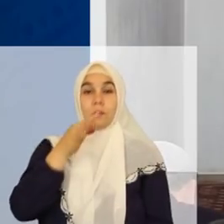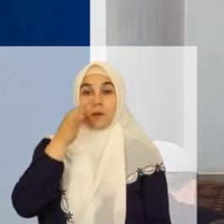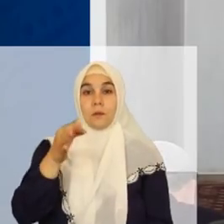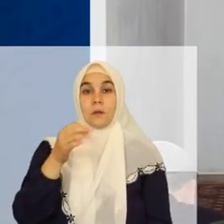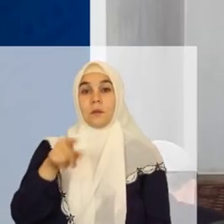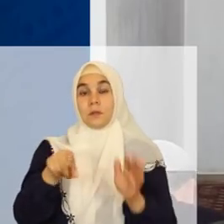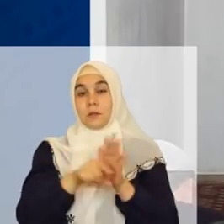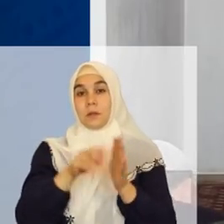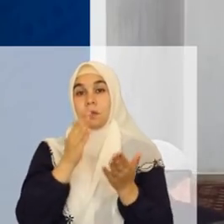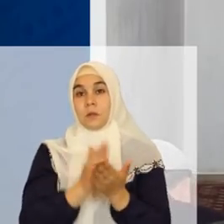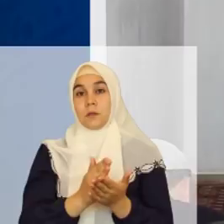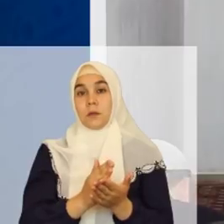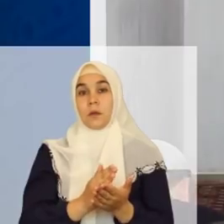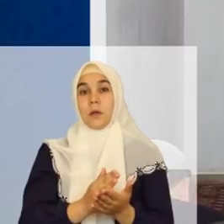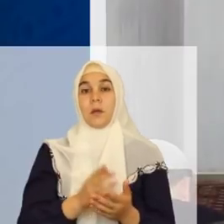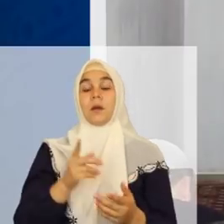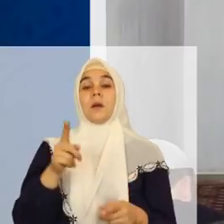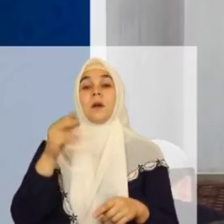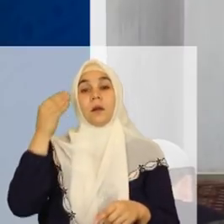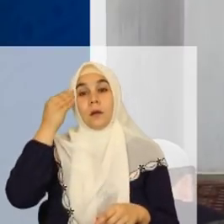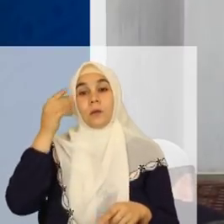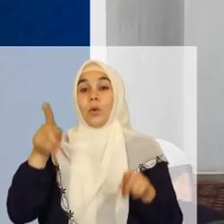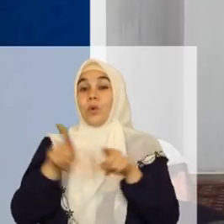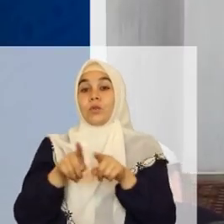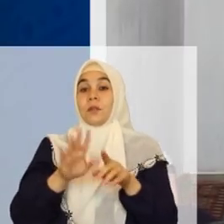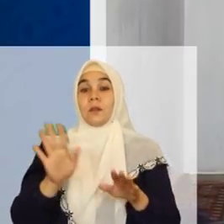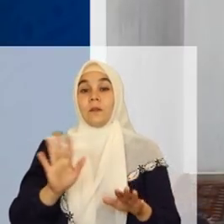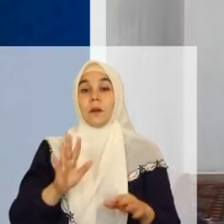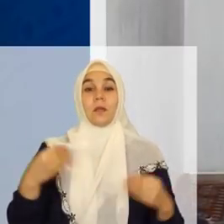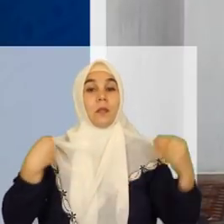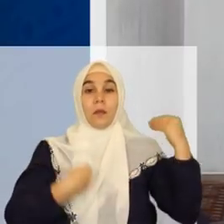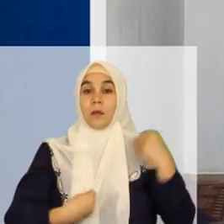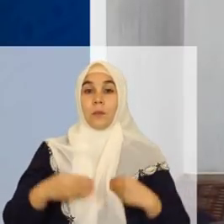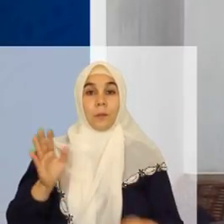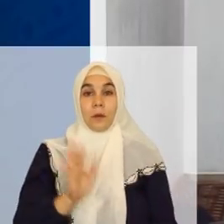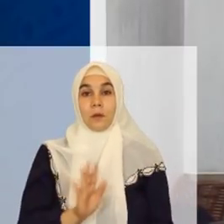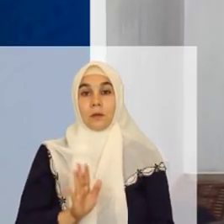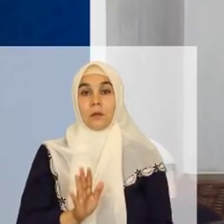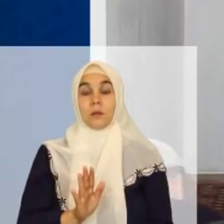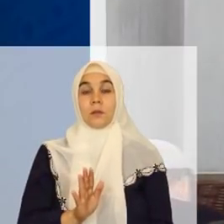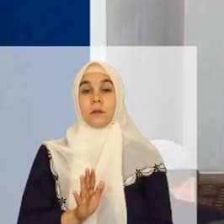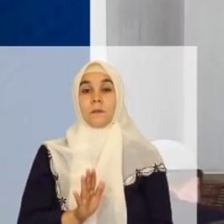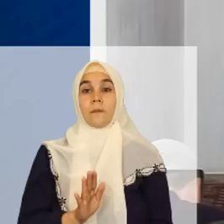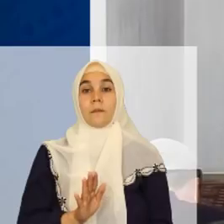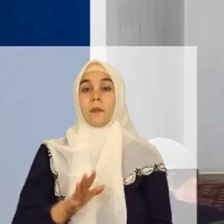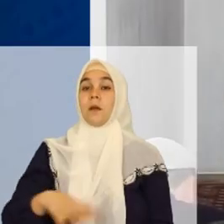sharif. Bu albatta o'xshash deganda faqat kiyim emas,